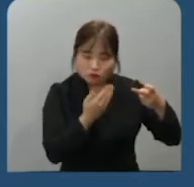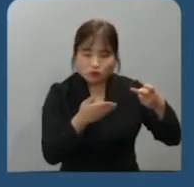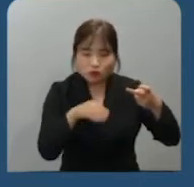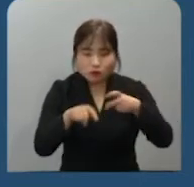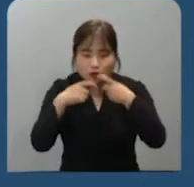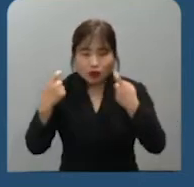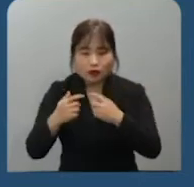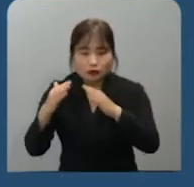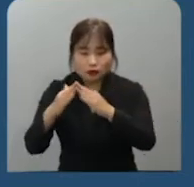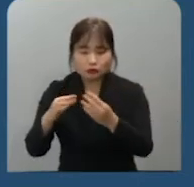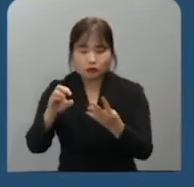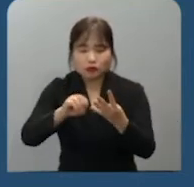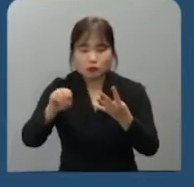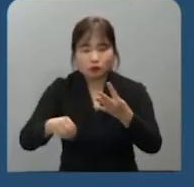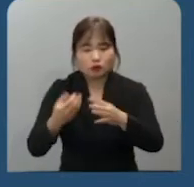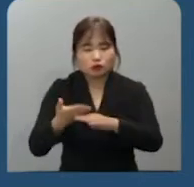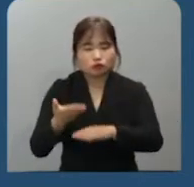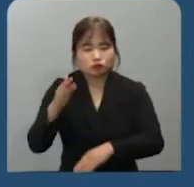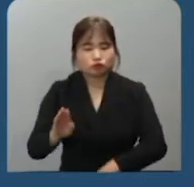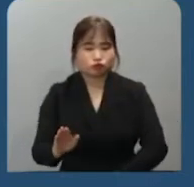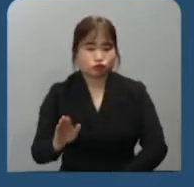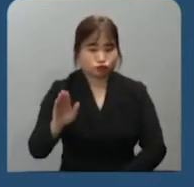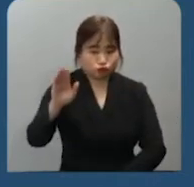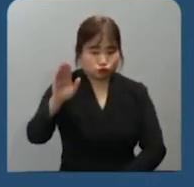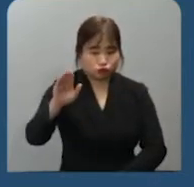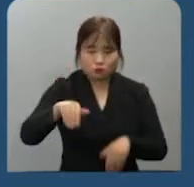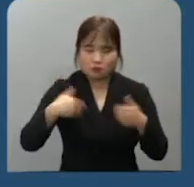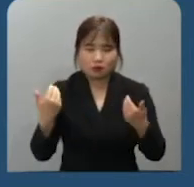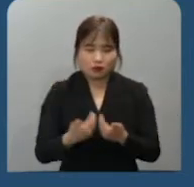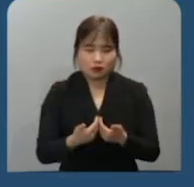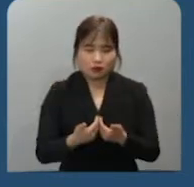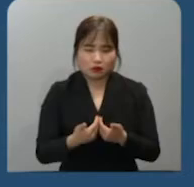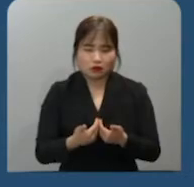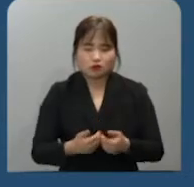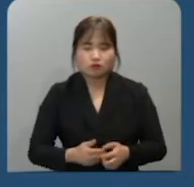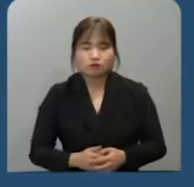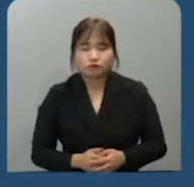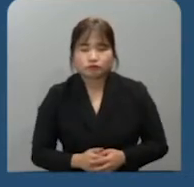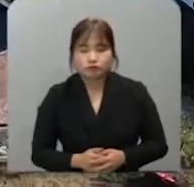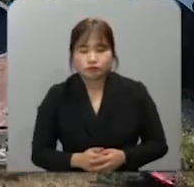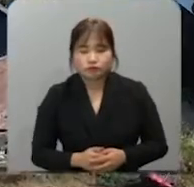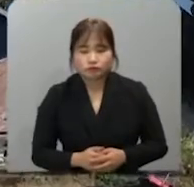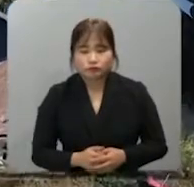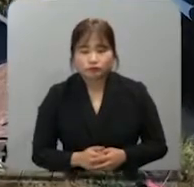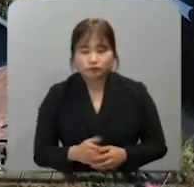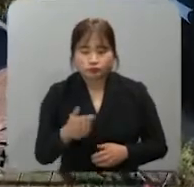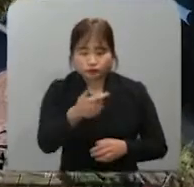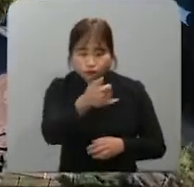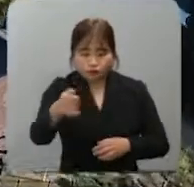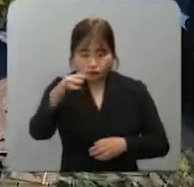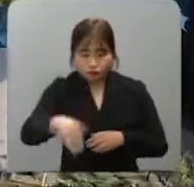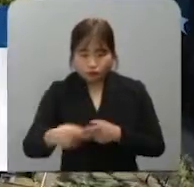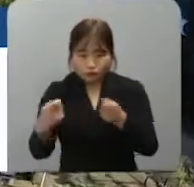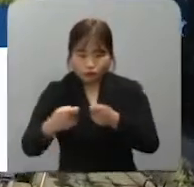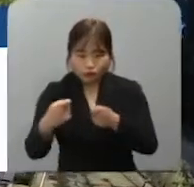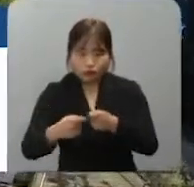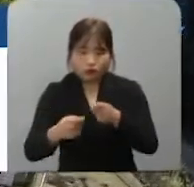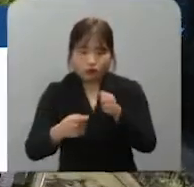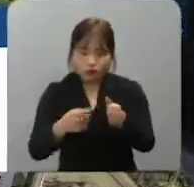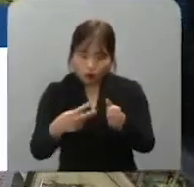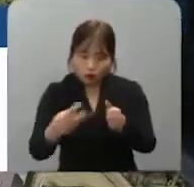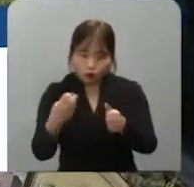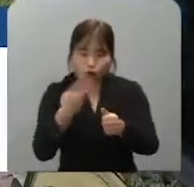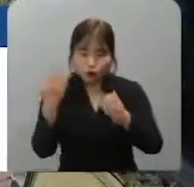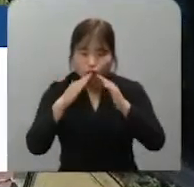단독주택은 4% 이상 오르는 등 상승세를 지독해 있기 때문입니다 태종 3 인접한 흥덕구 와송